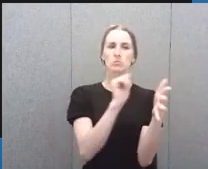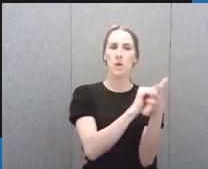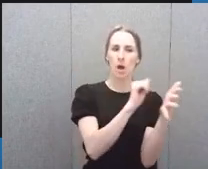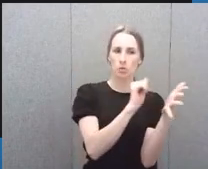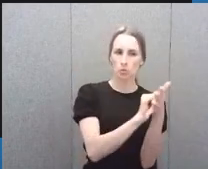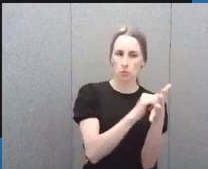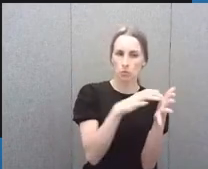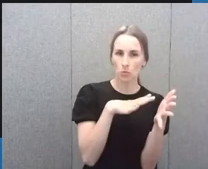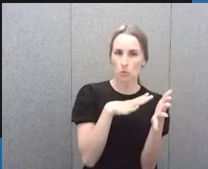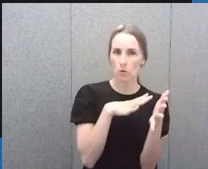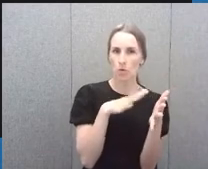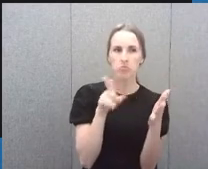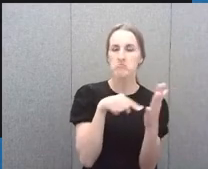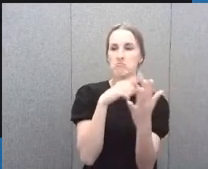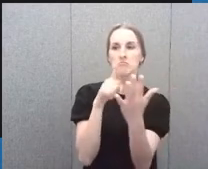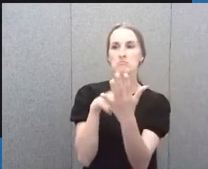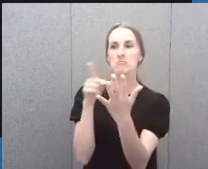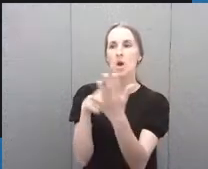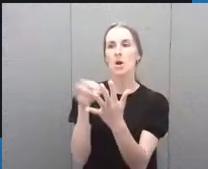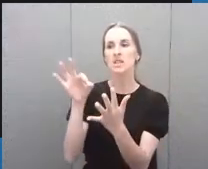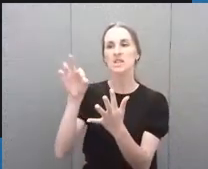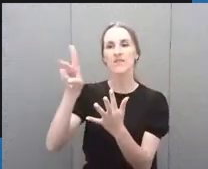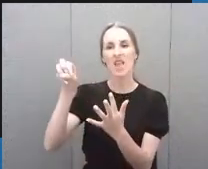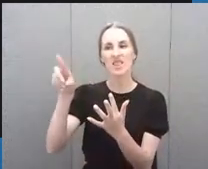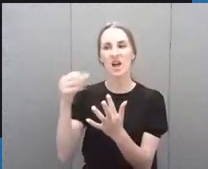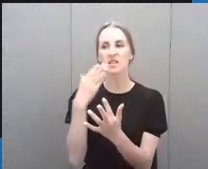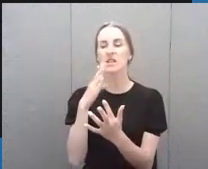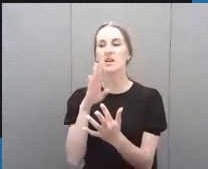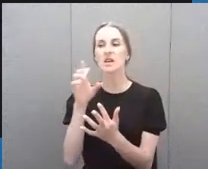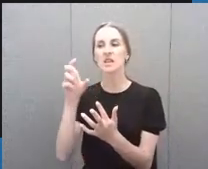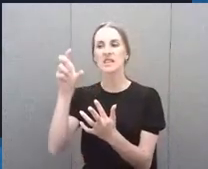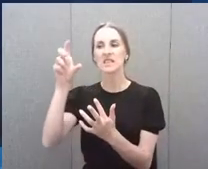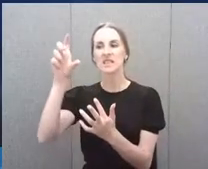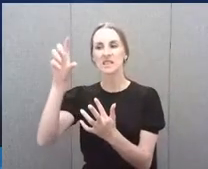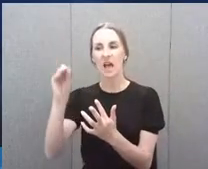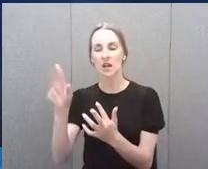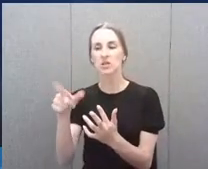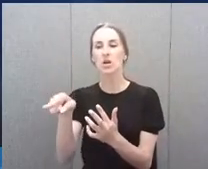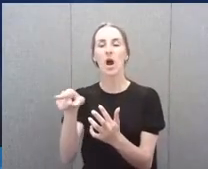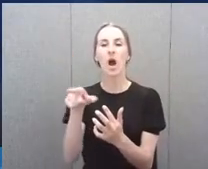Фейсбука мы видим в самом начале, а вы спросите у Светланы Тихановской,